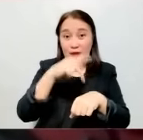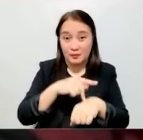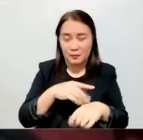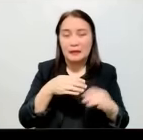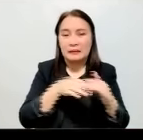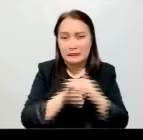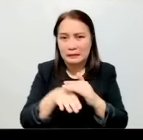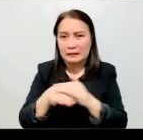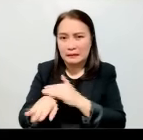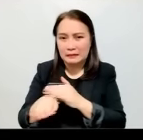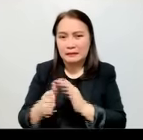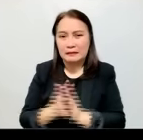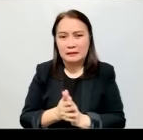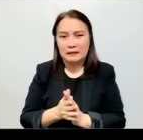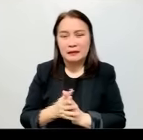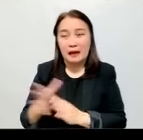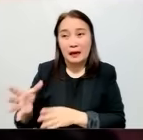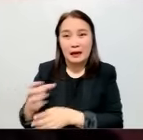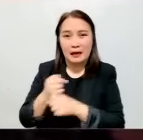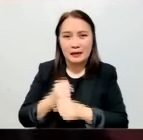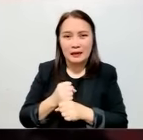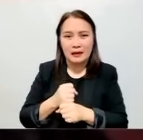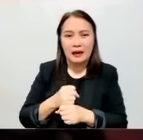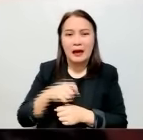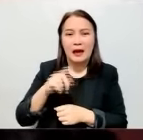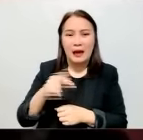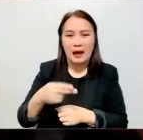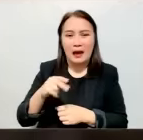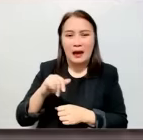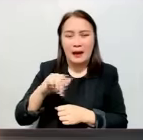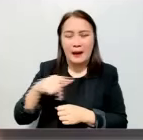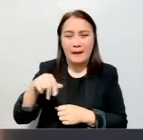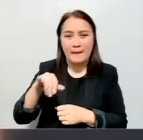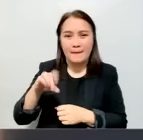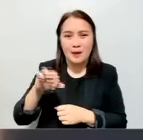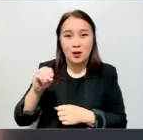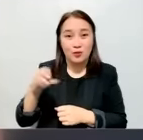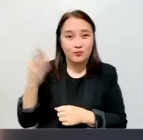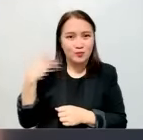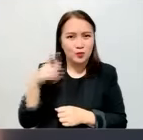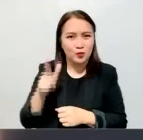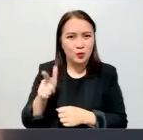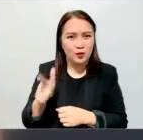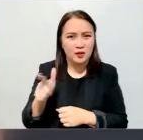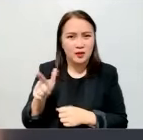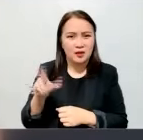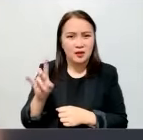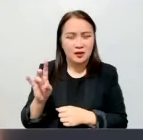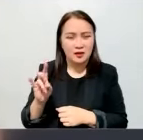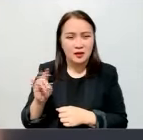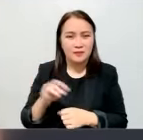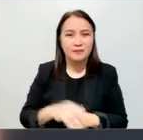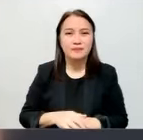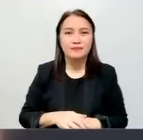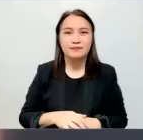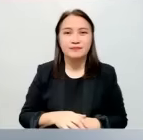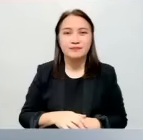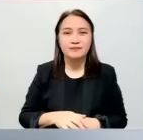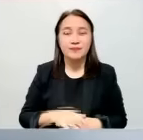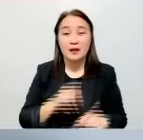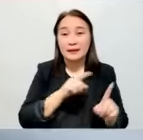kay Isnilon Hapilon na isa sa mga utak ng Marawi siege noong 2017. Siya po ay tumutulong, no?